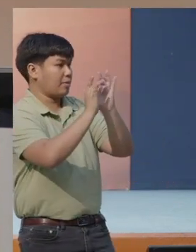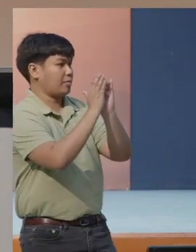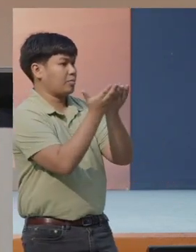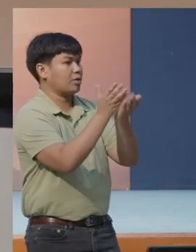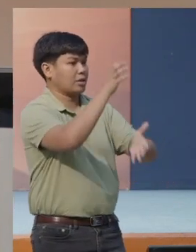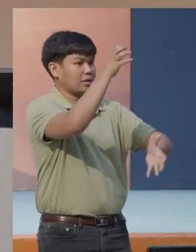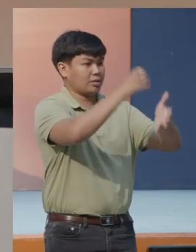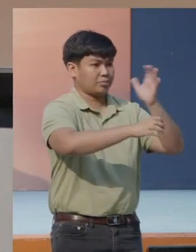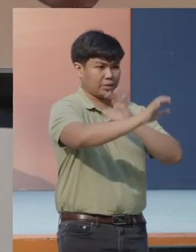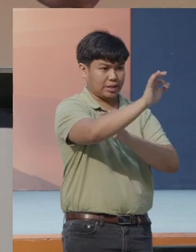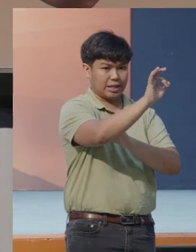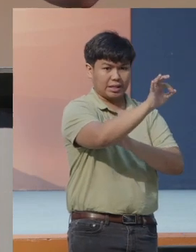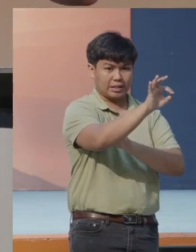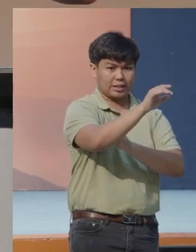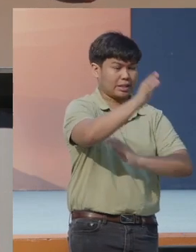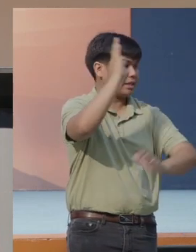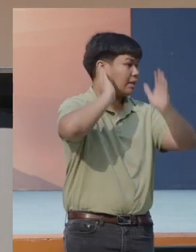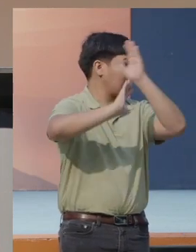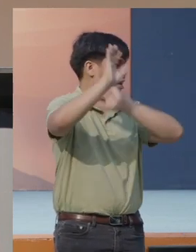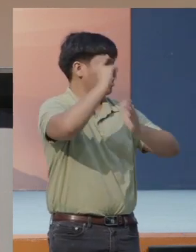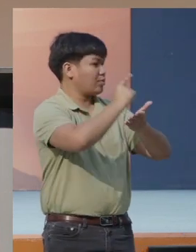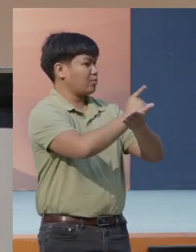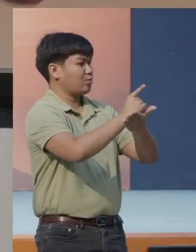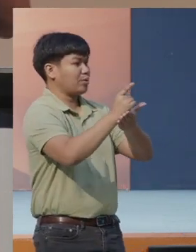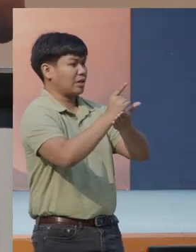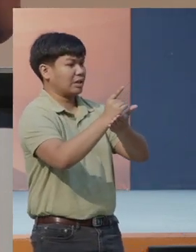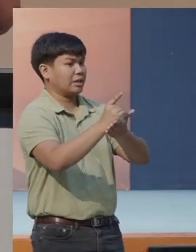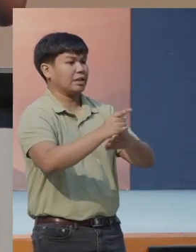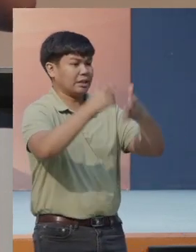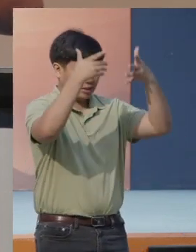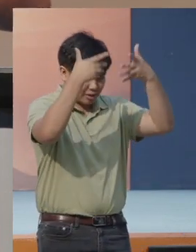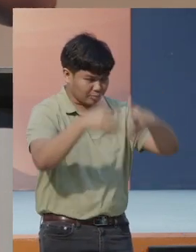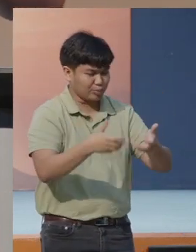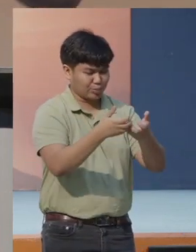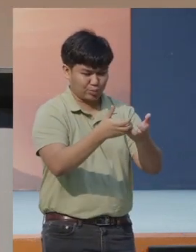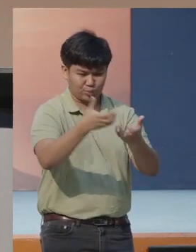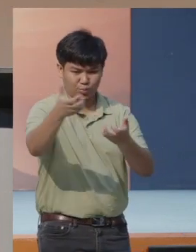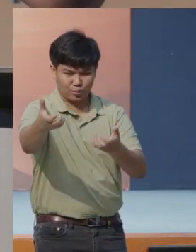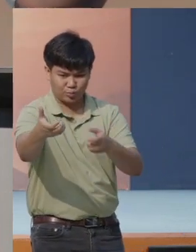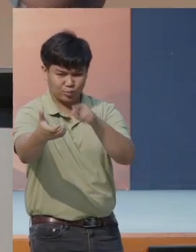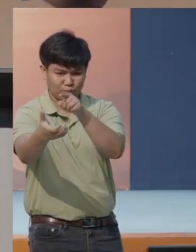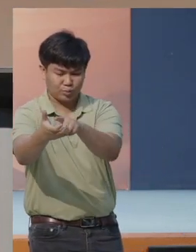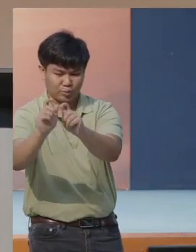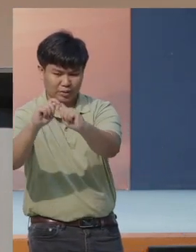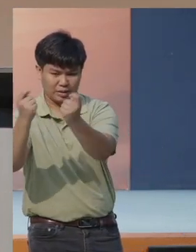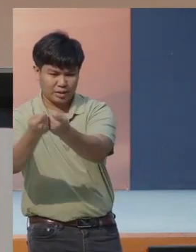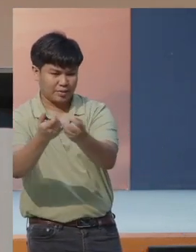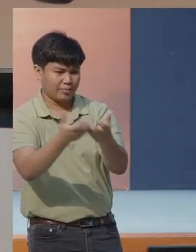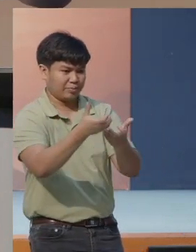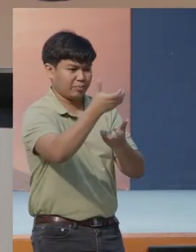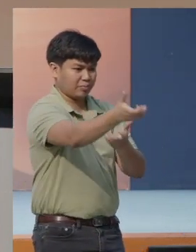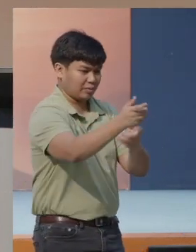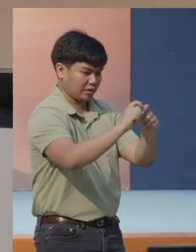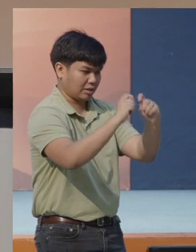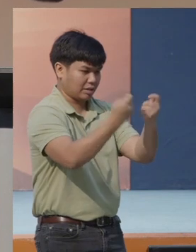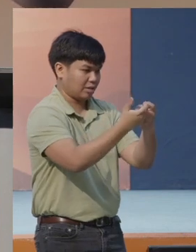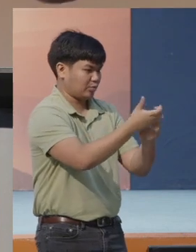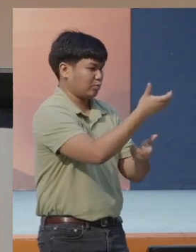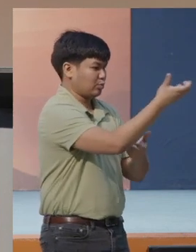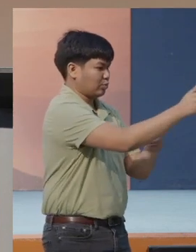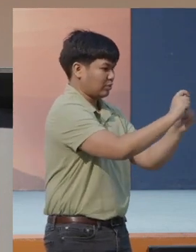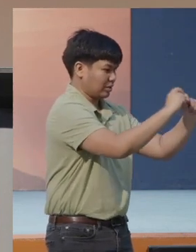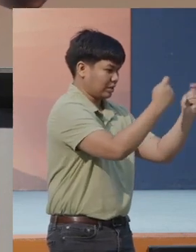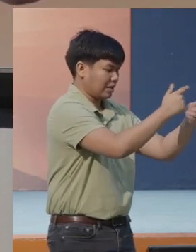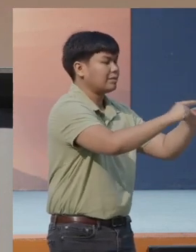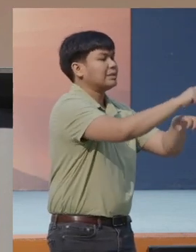chapter 19, naaral po natin yan. Nagportion ng inheritance kay Simeon, kay Zebulun,